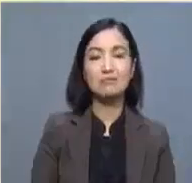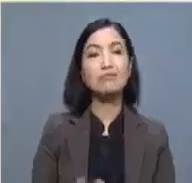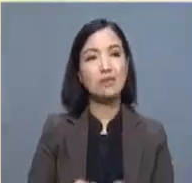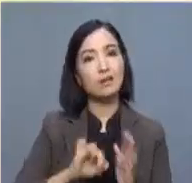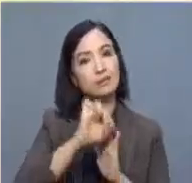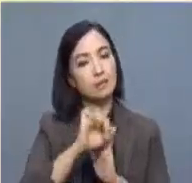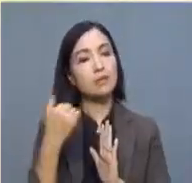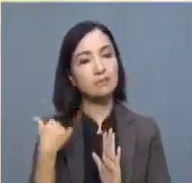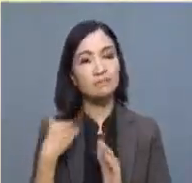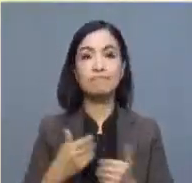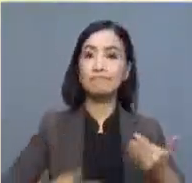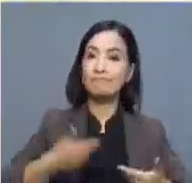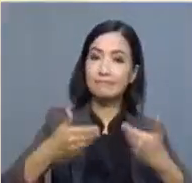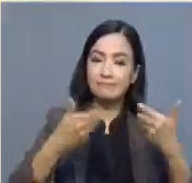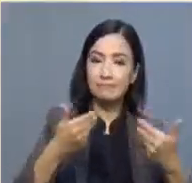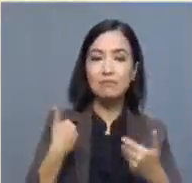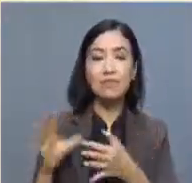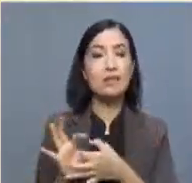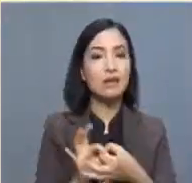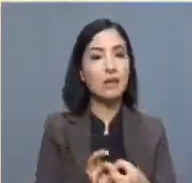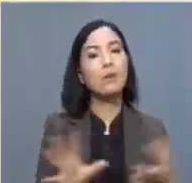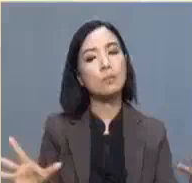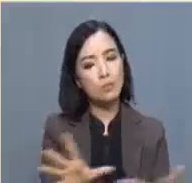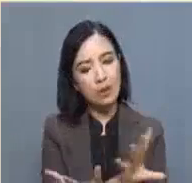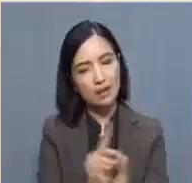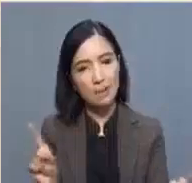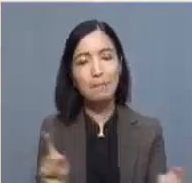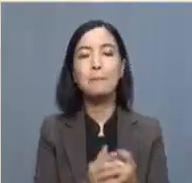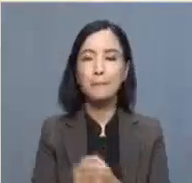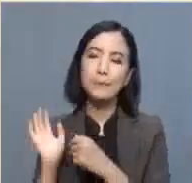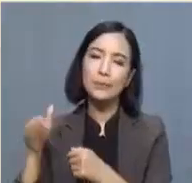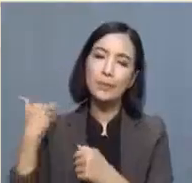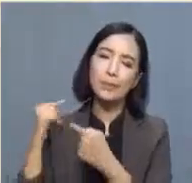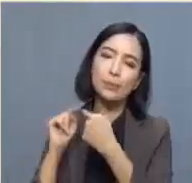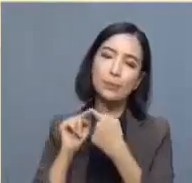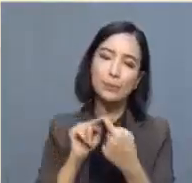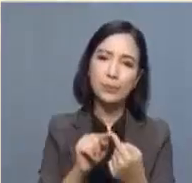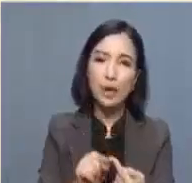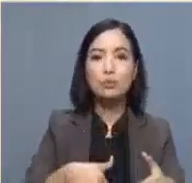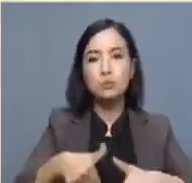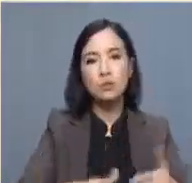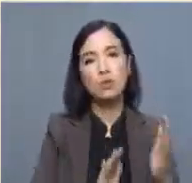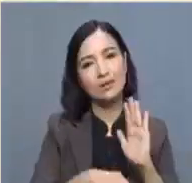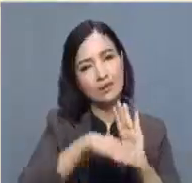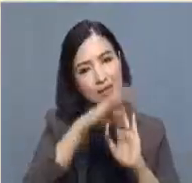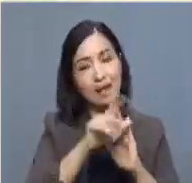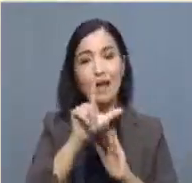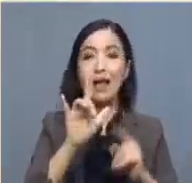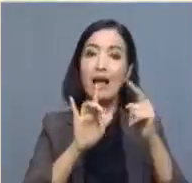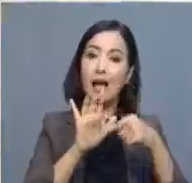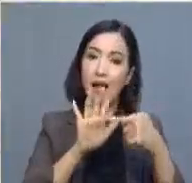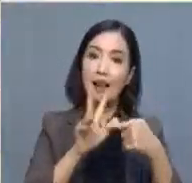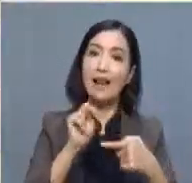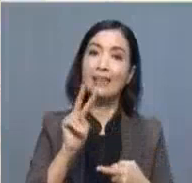จังหวัดเชียงใหม่ก็ยังคงมีกิจกรรมที่เกี่ยวเนื่องกับวัฒนธรรมประเพณีเพื่อสืบสานประเพณีของชาวล้านนาค่ะวันที่3